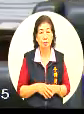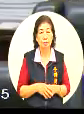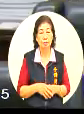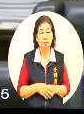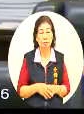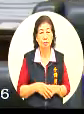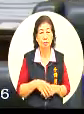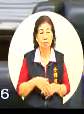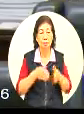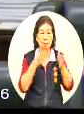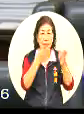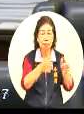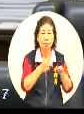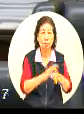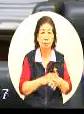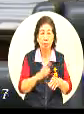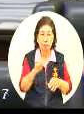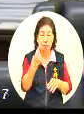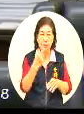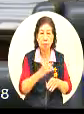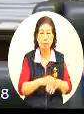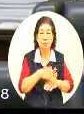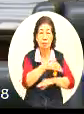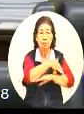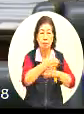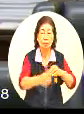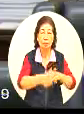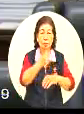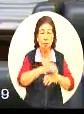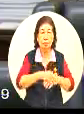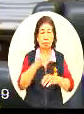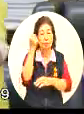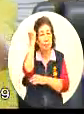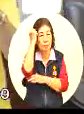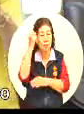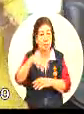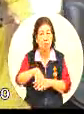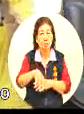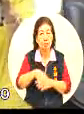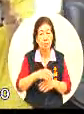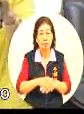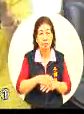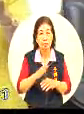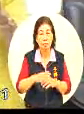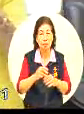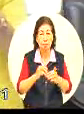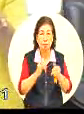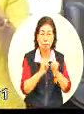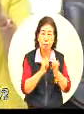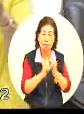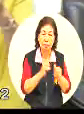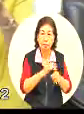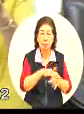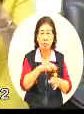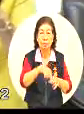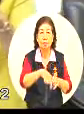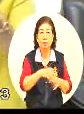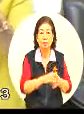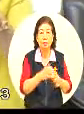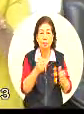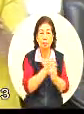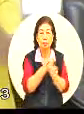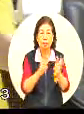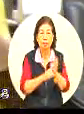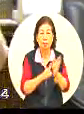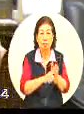那针对我们的原县长官邸哈、哦，也很多一些民意代表是住户哦。针对这个空间、